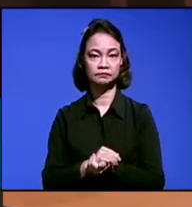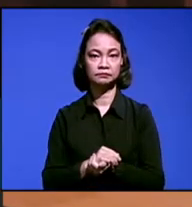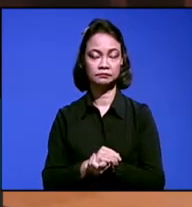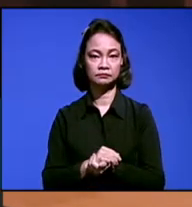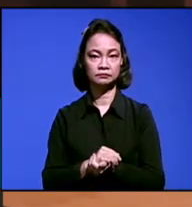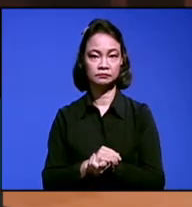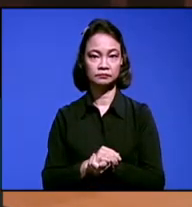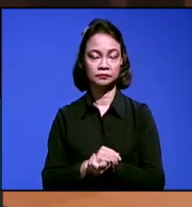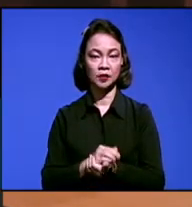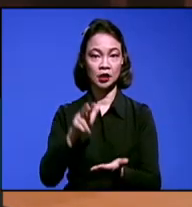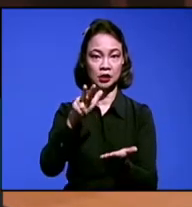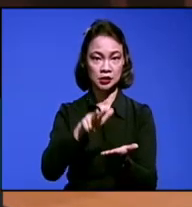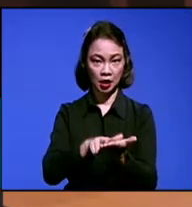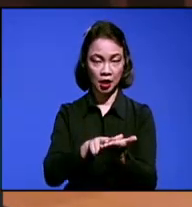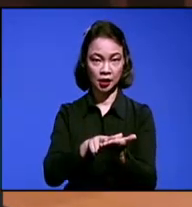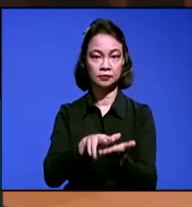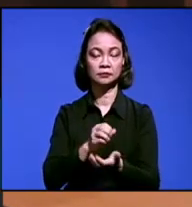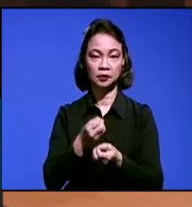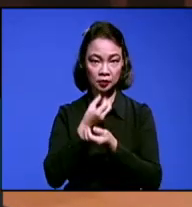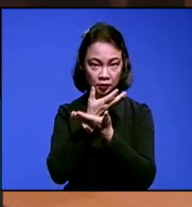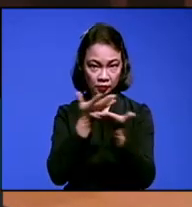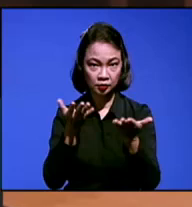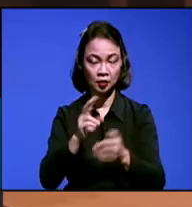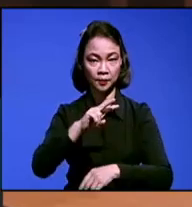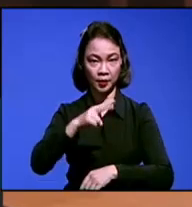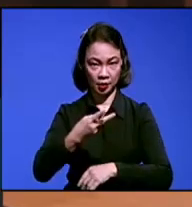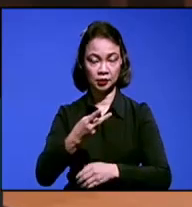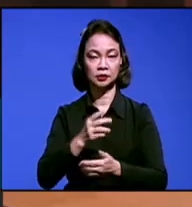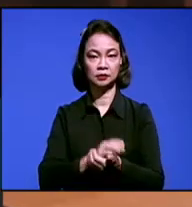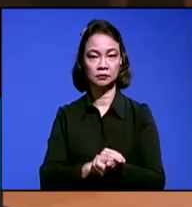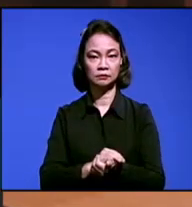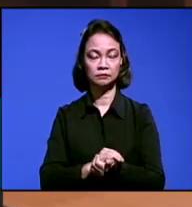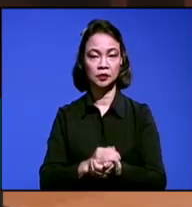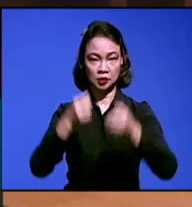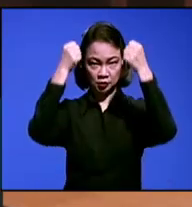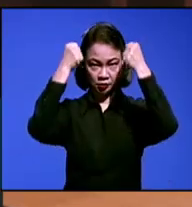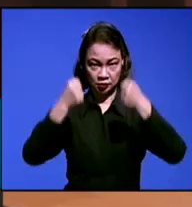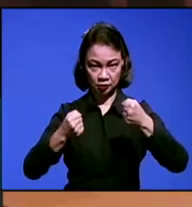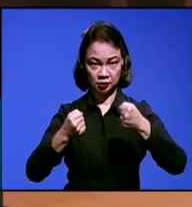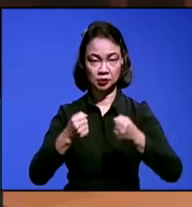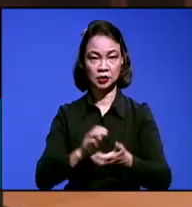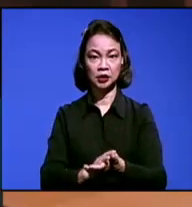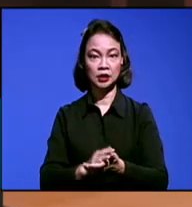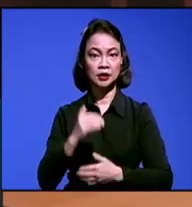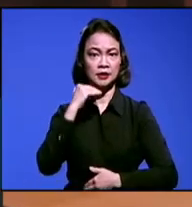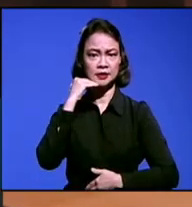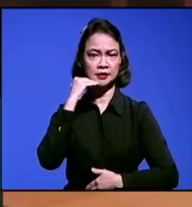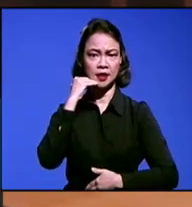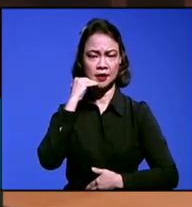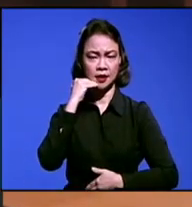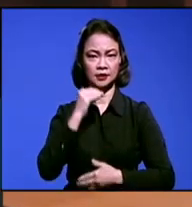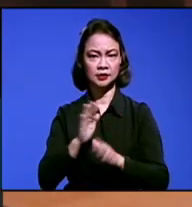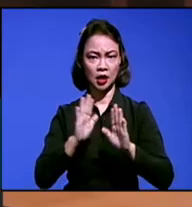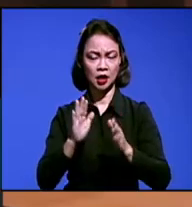dan desakan dari beberapa pihak memang mengendaki bahwa lapas rutan mesti dijaga, yaitu jangan